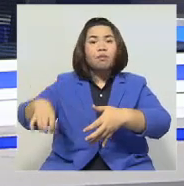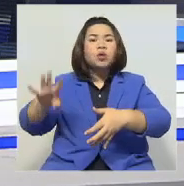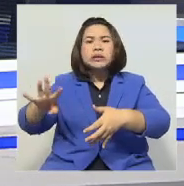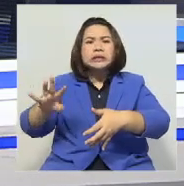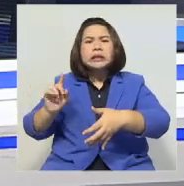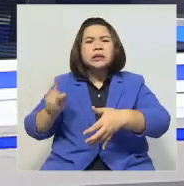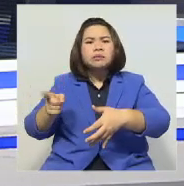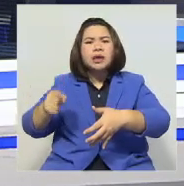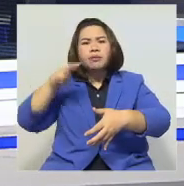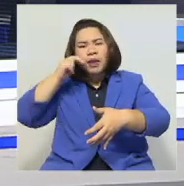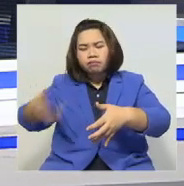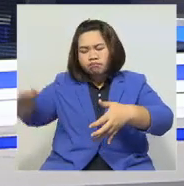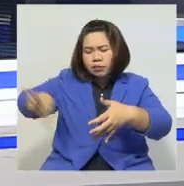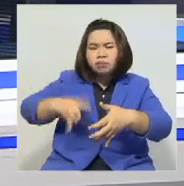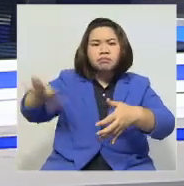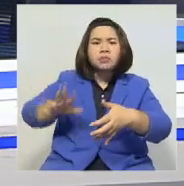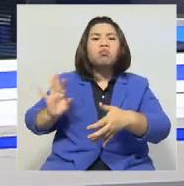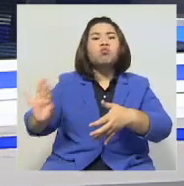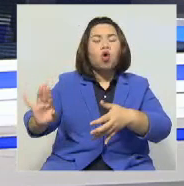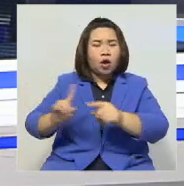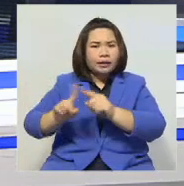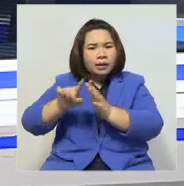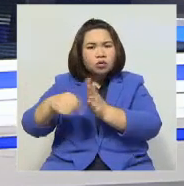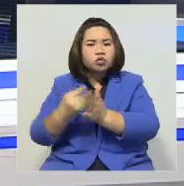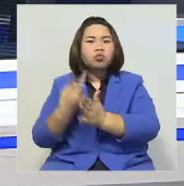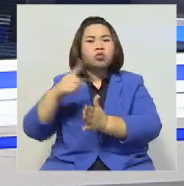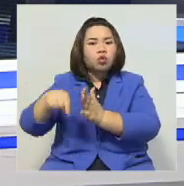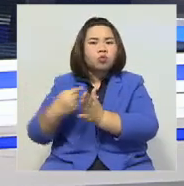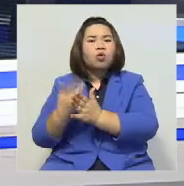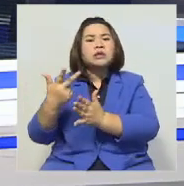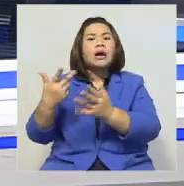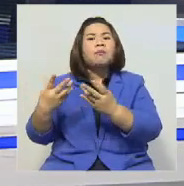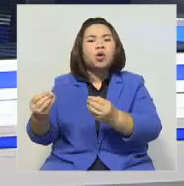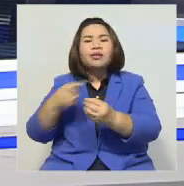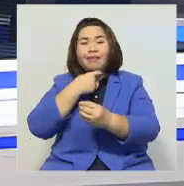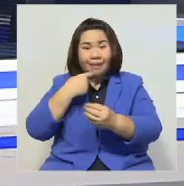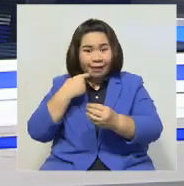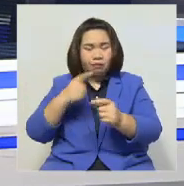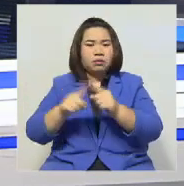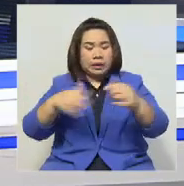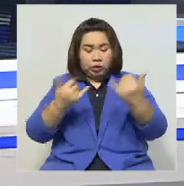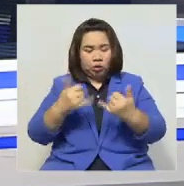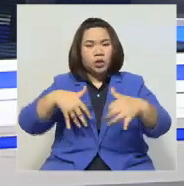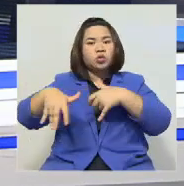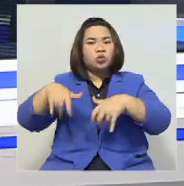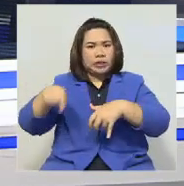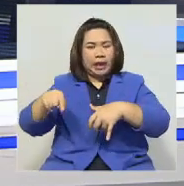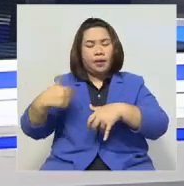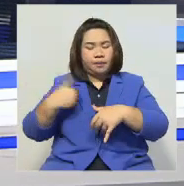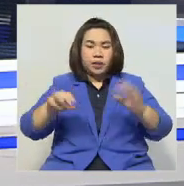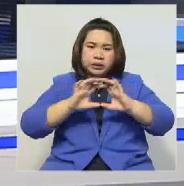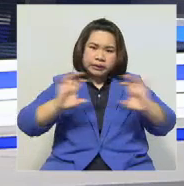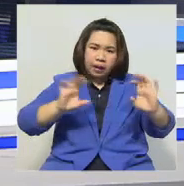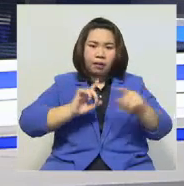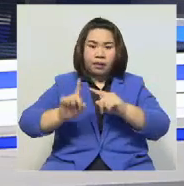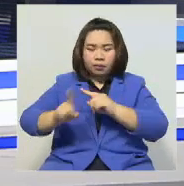ะได้รับผลกระทบจากน้ำทะเลหนุนแต่ว่าอาจจะแค่ 2-3 ชั่วโมงก็หมดไปนะคะแต่ว่าตอนนี้ชุมชนที่ได้รับผลกระทบทางหน่วยงานราชการ